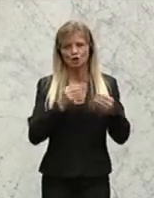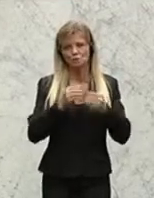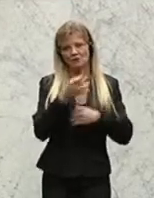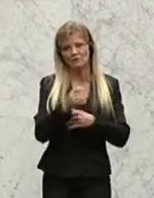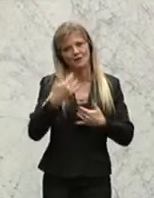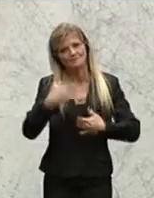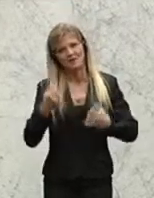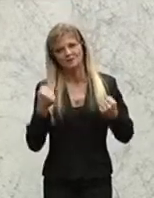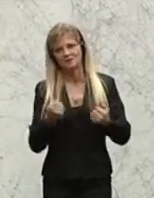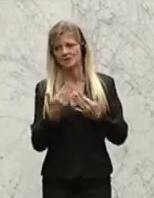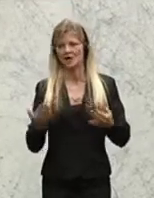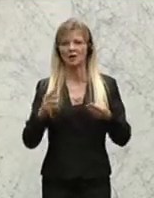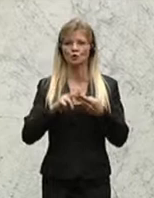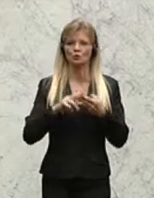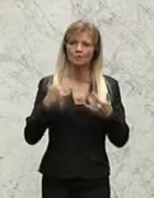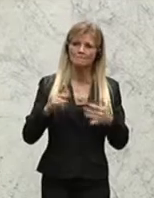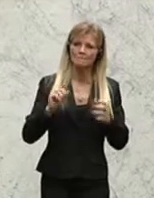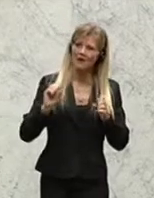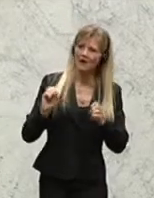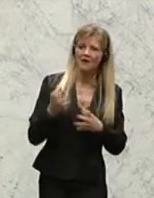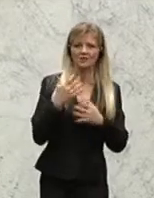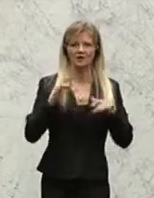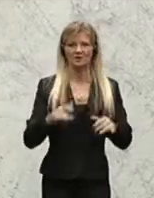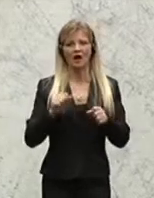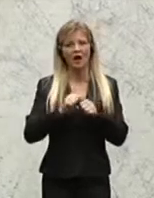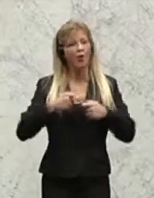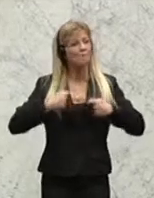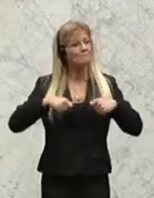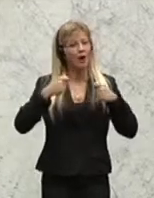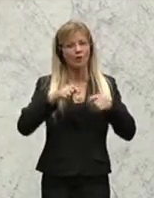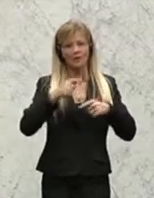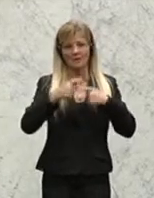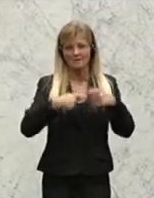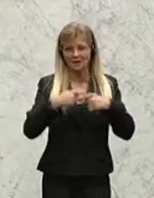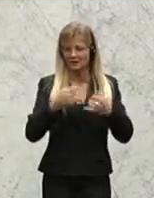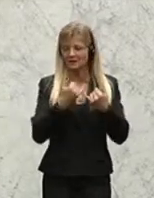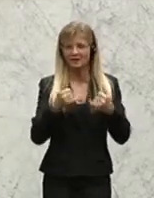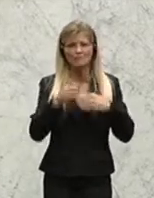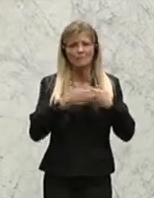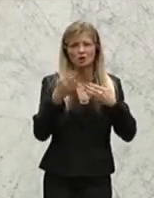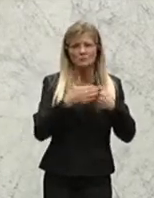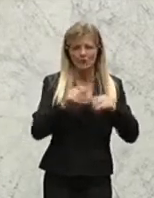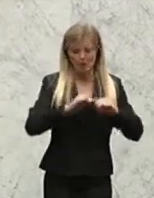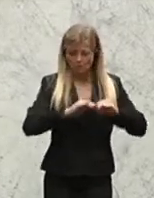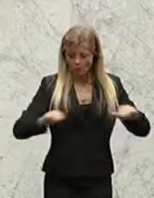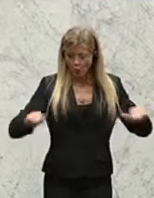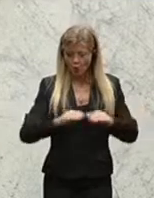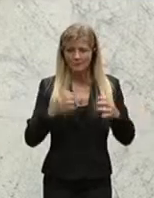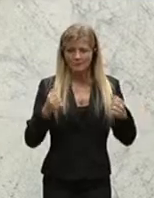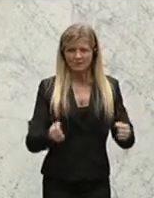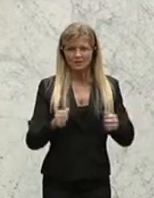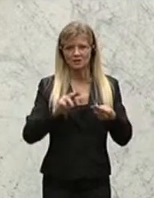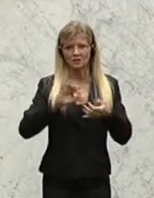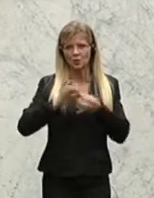gestaltet werden kann. Dazu sind auch bauliche Maßnahmen wie beispielsweise die Befestigung des Bodens oder die Überdachung für